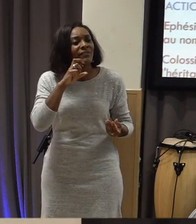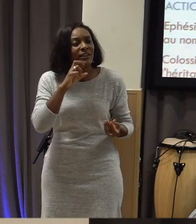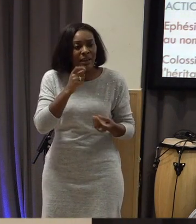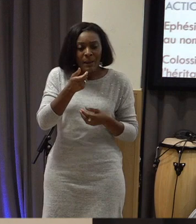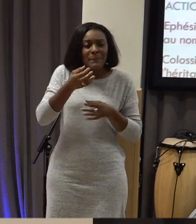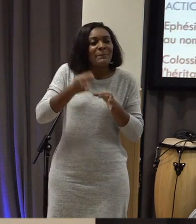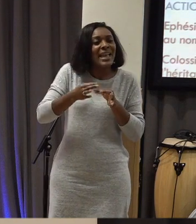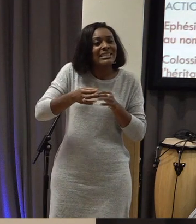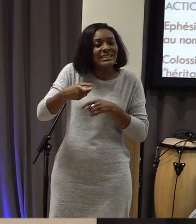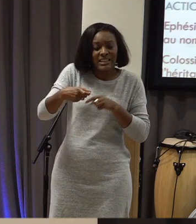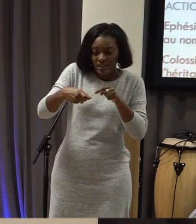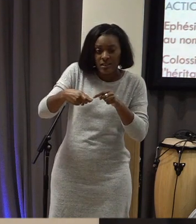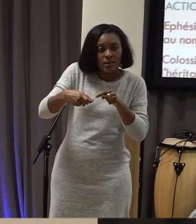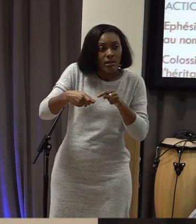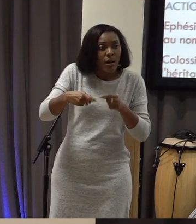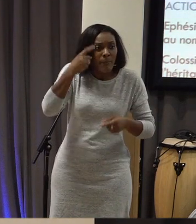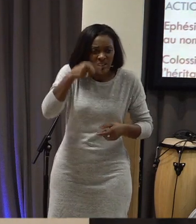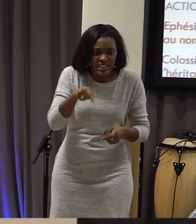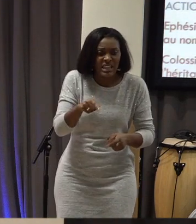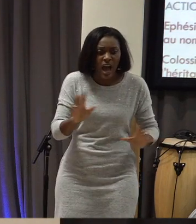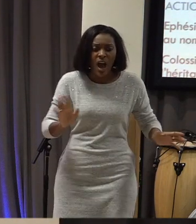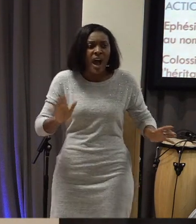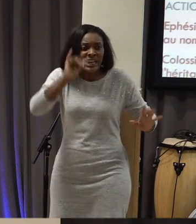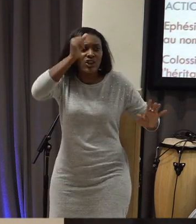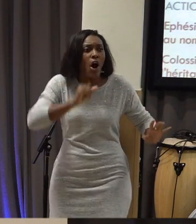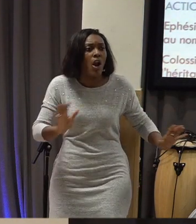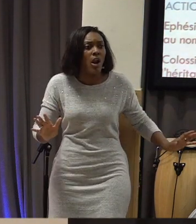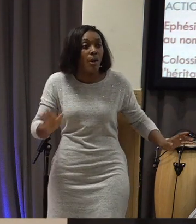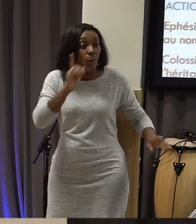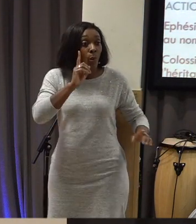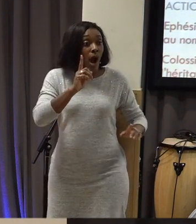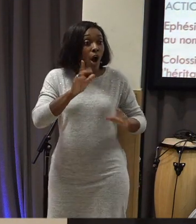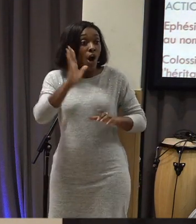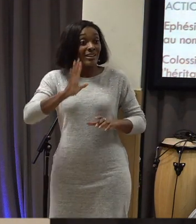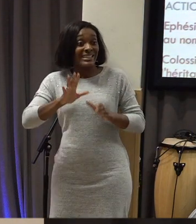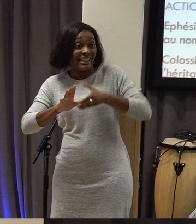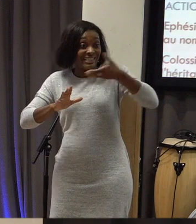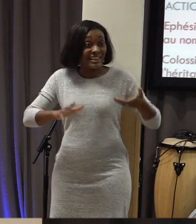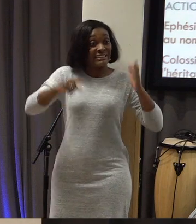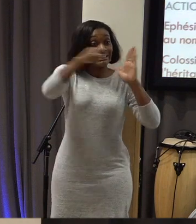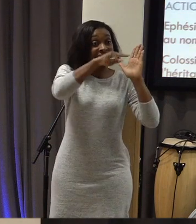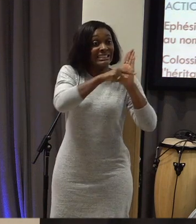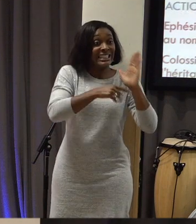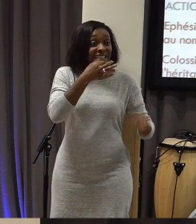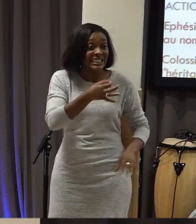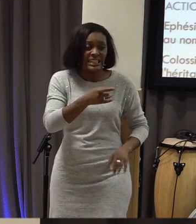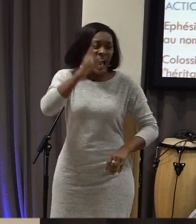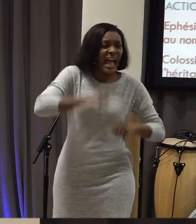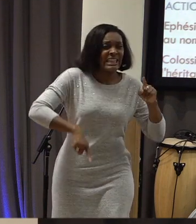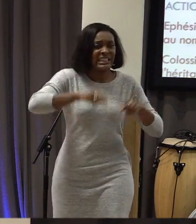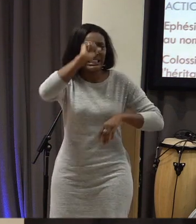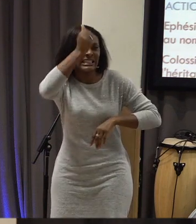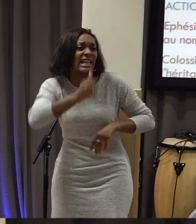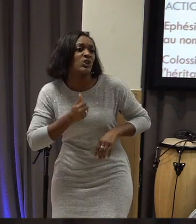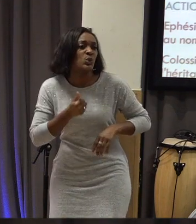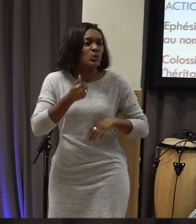de l'idolâtrie. Parce que dans la parole, il est dit, tu ne te feras point d'image taillée ni de représentation quelconque des